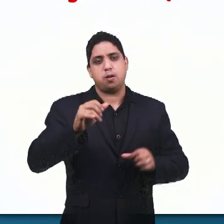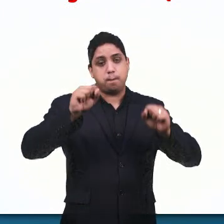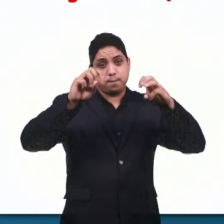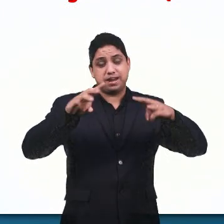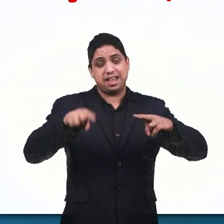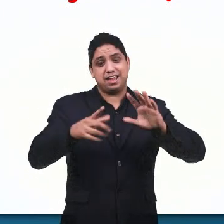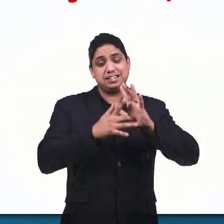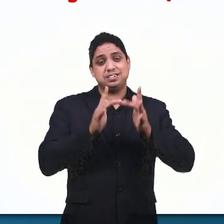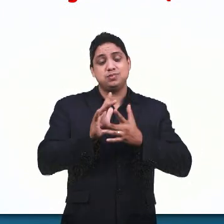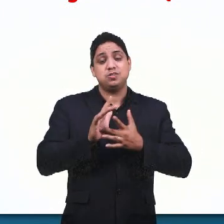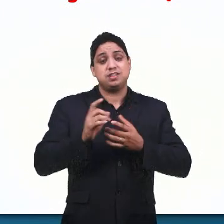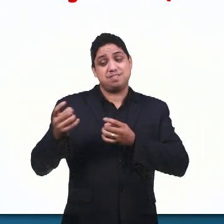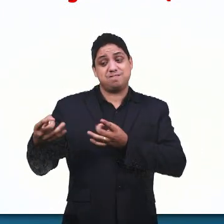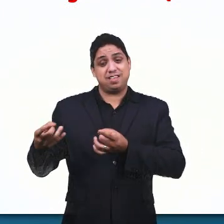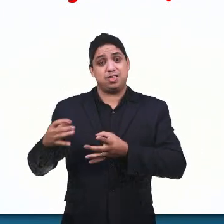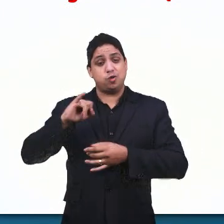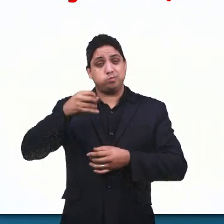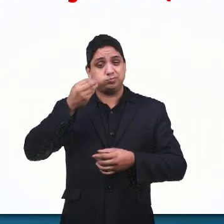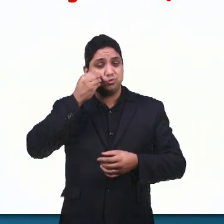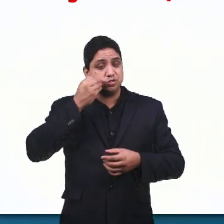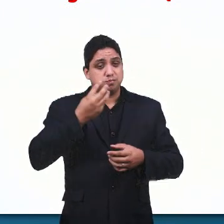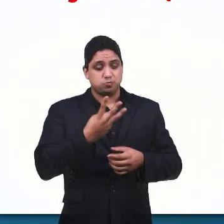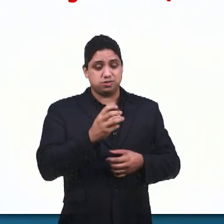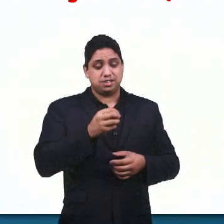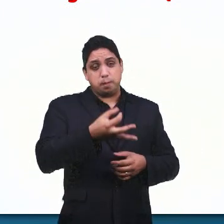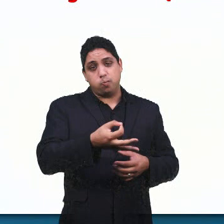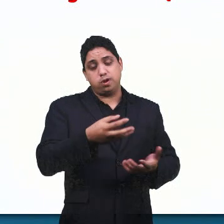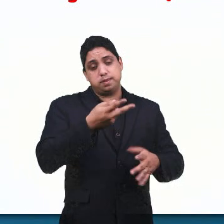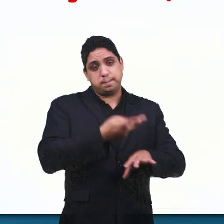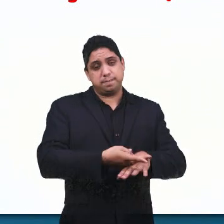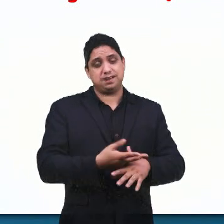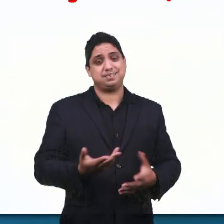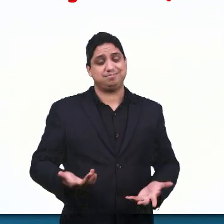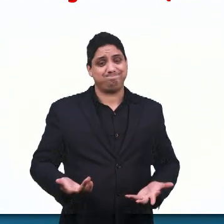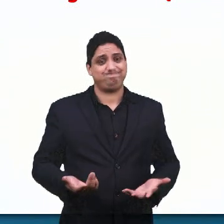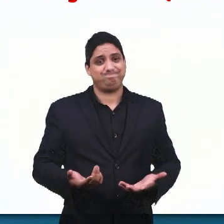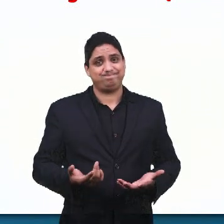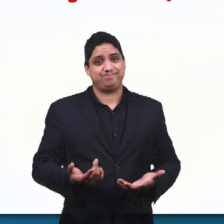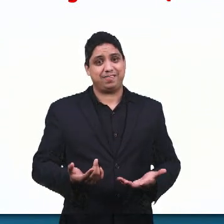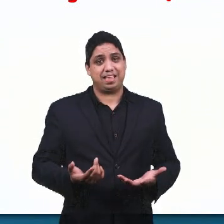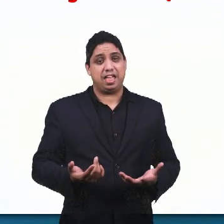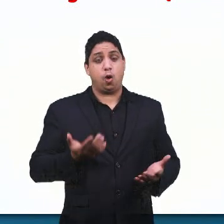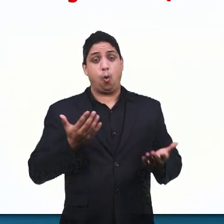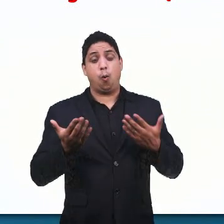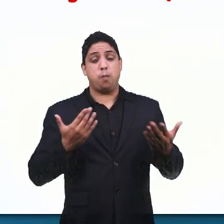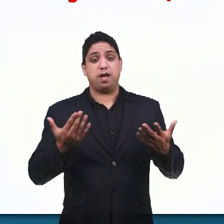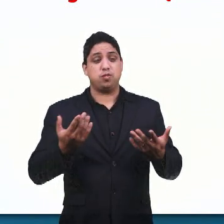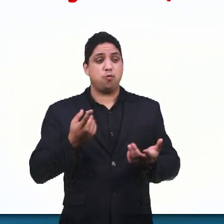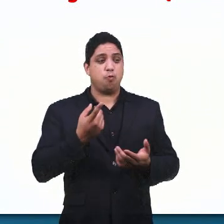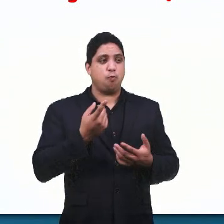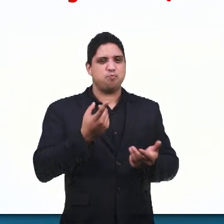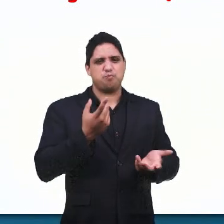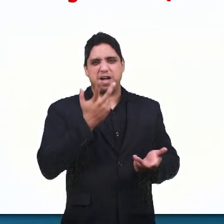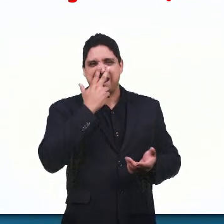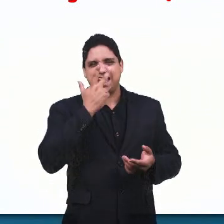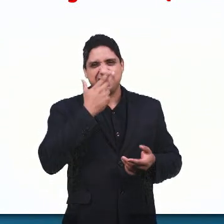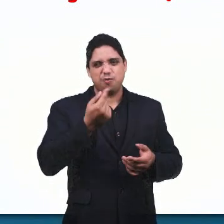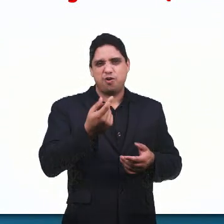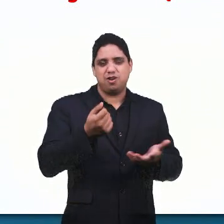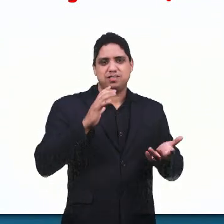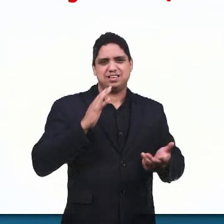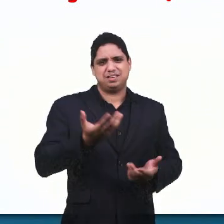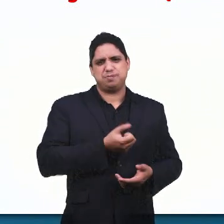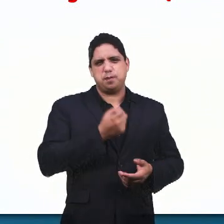pour l'Église? La valeur de la manne est Jésus, le pain de la vie. Il a coûté 30 pièces d'argent, le prix du salut.